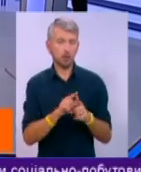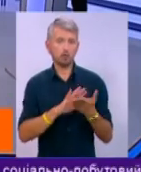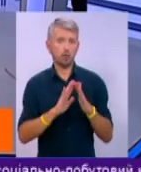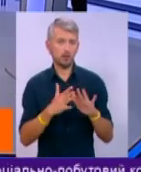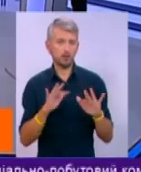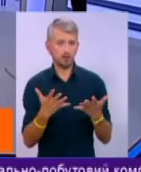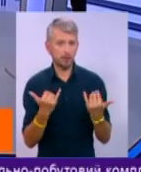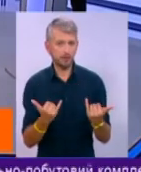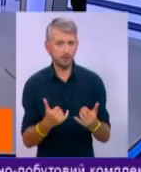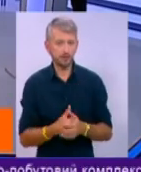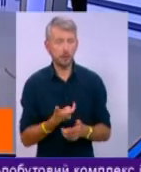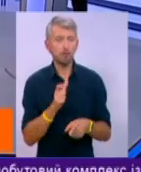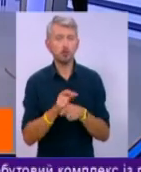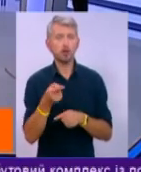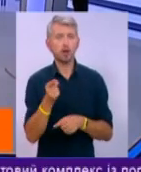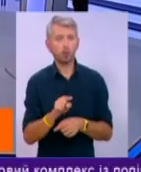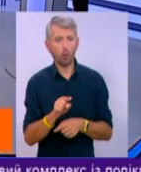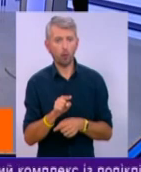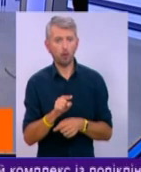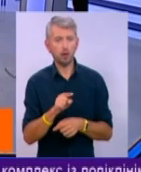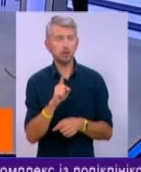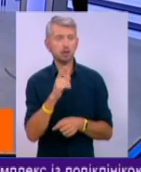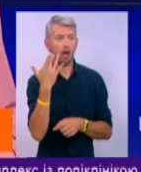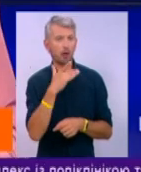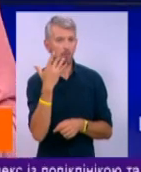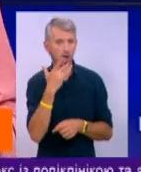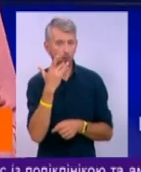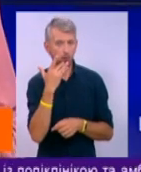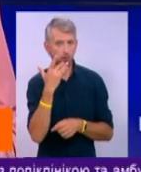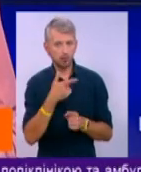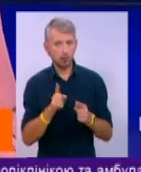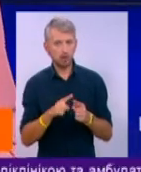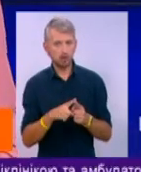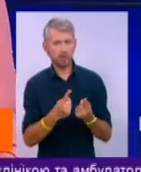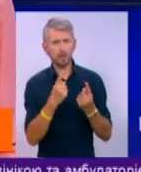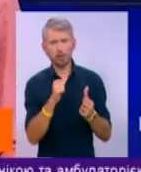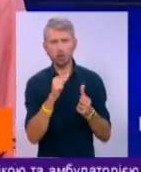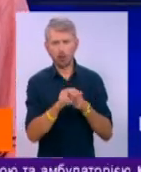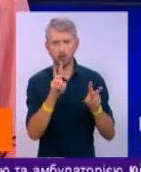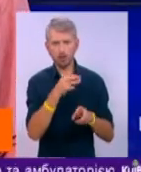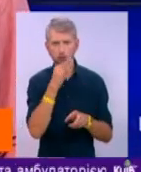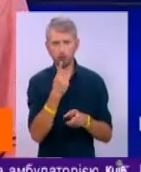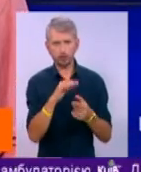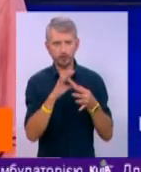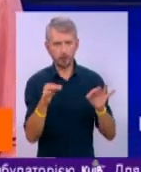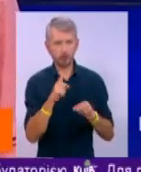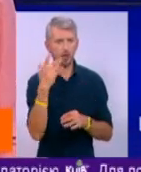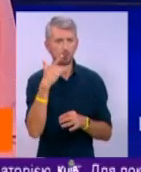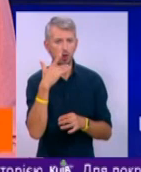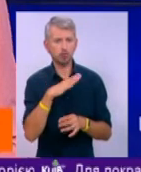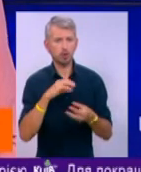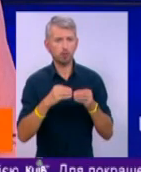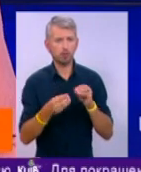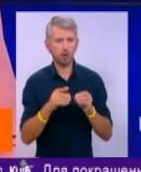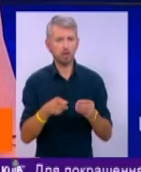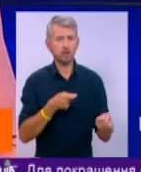Тому, більше того, з Америкою, знову таки, це велика окрема тема, але скажу лише одну фразу. З Америкою була проблема